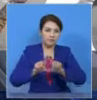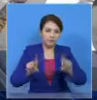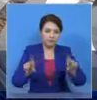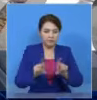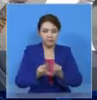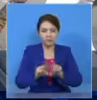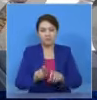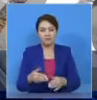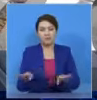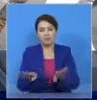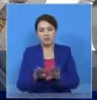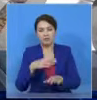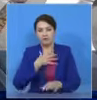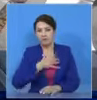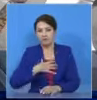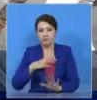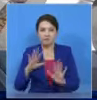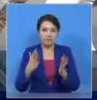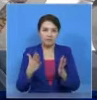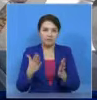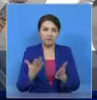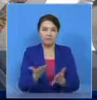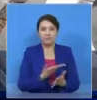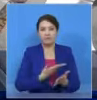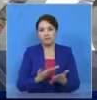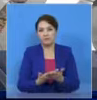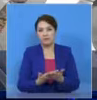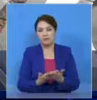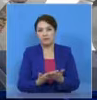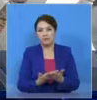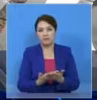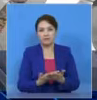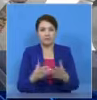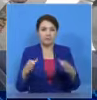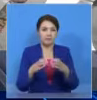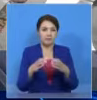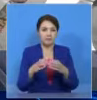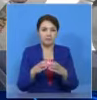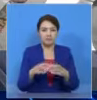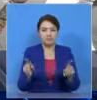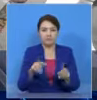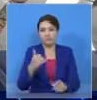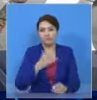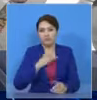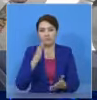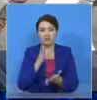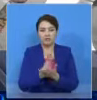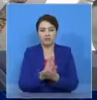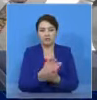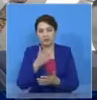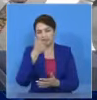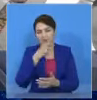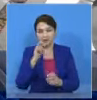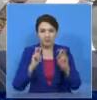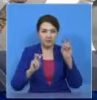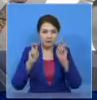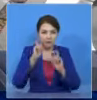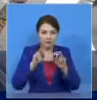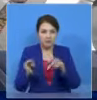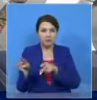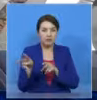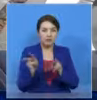также одной из важных событий на для нашего для нашей компании листа что у нас есть собственная лаборатория который будет контроля